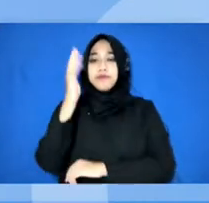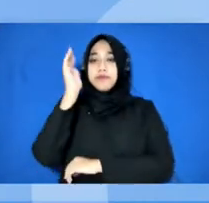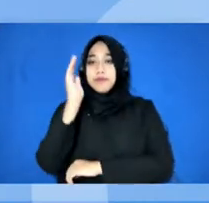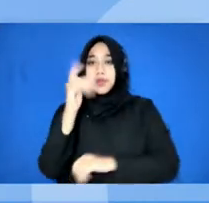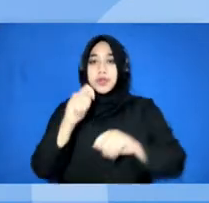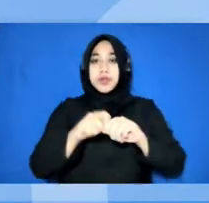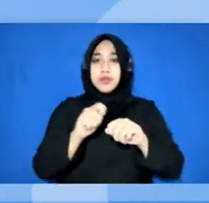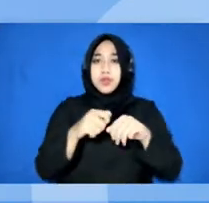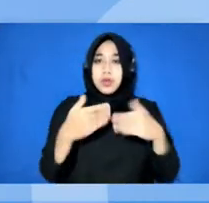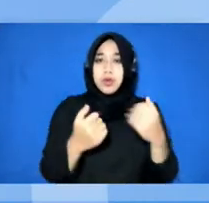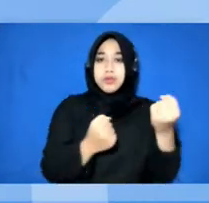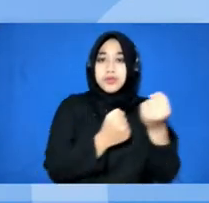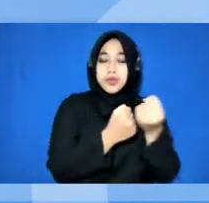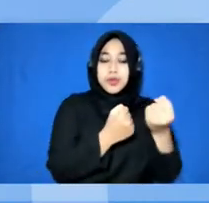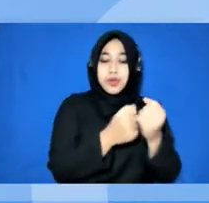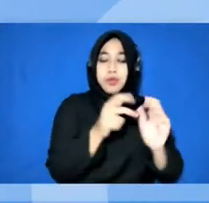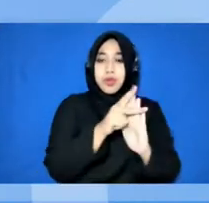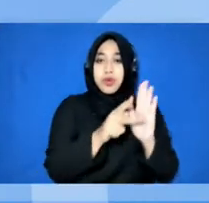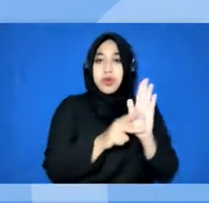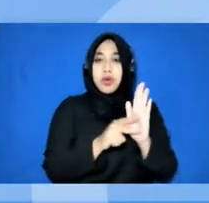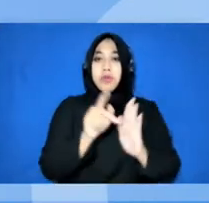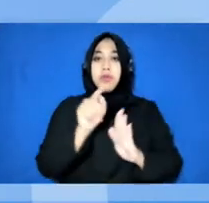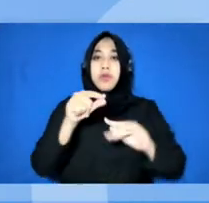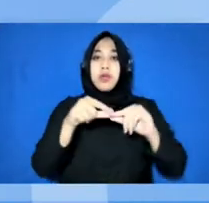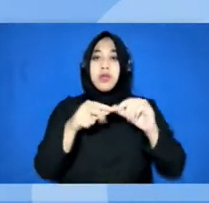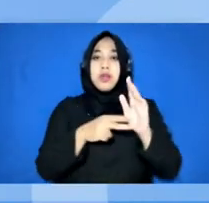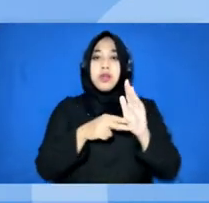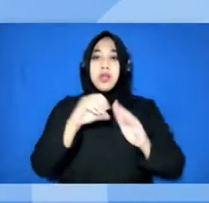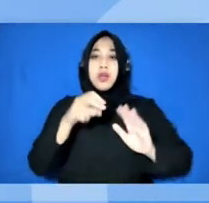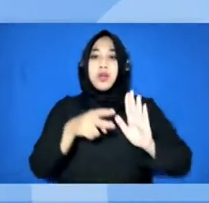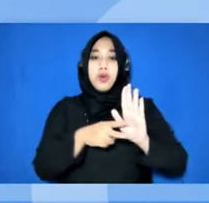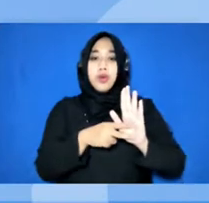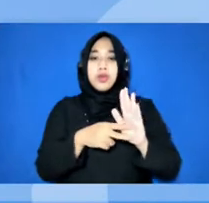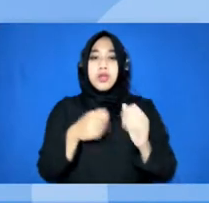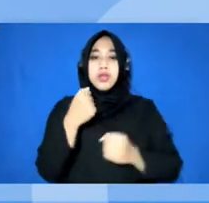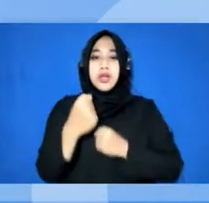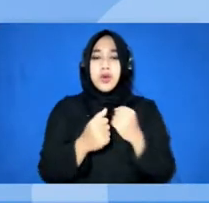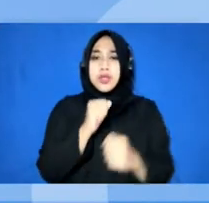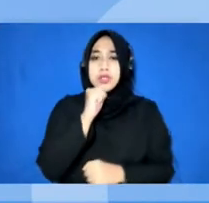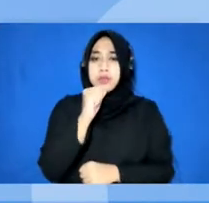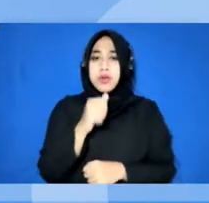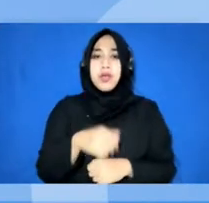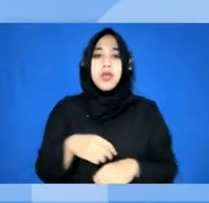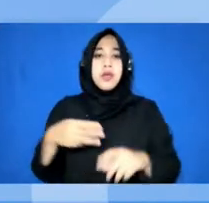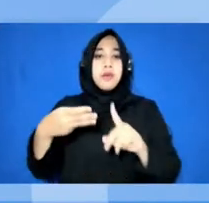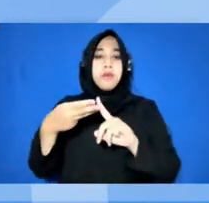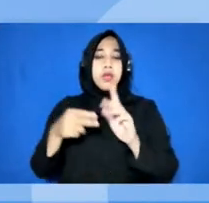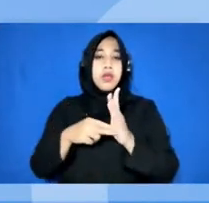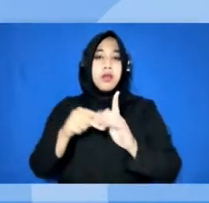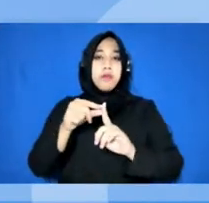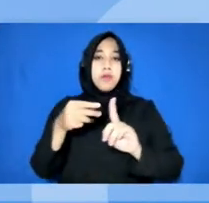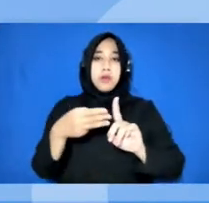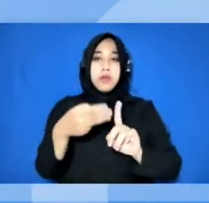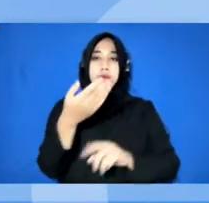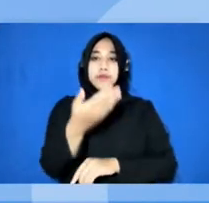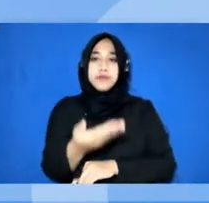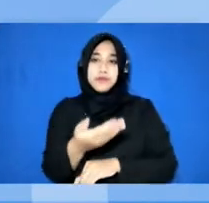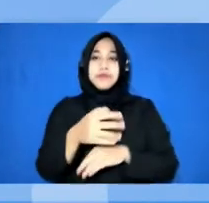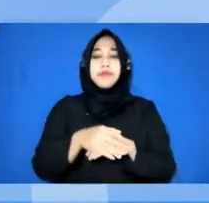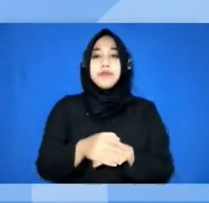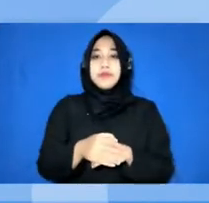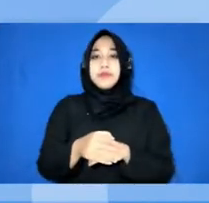dalam rangka mendukung program Linkon, sebuah inisiatif yang dilakukan oleh Badan Nasional Penanggulangan Bencana BNPB